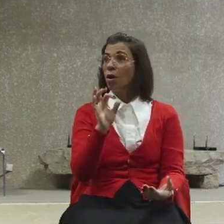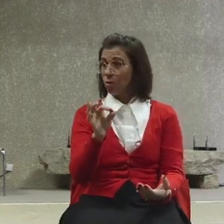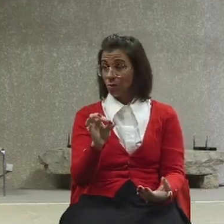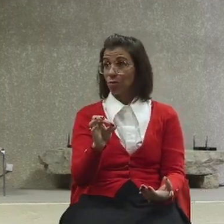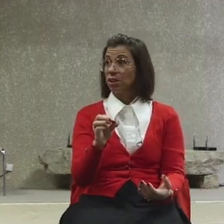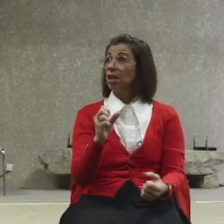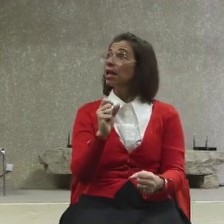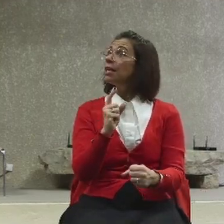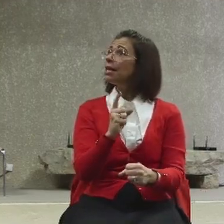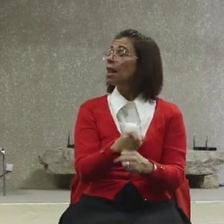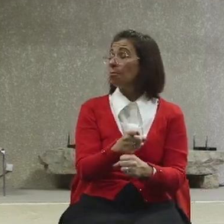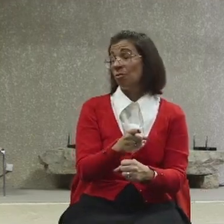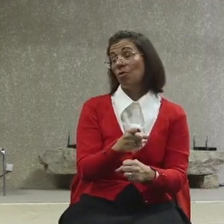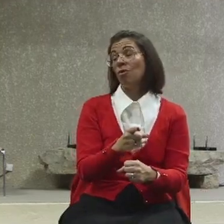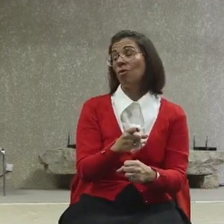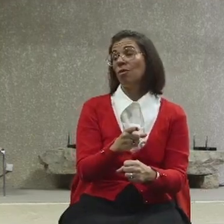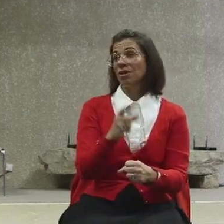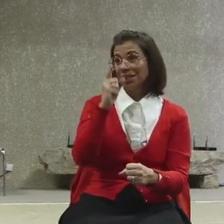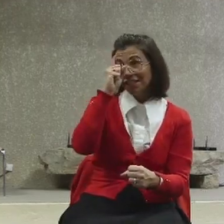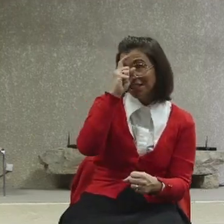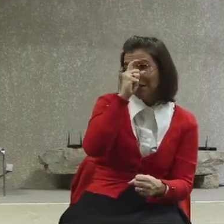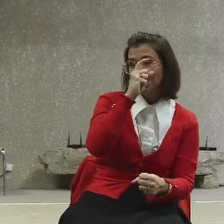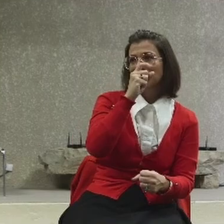visite, ça m'est arrivé même plusieurs fois,